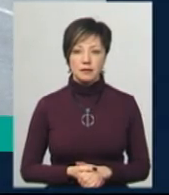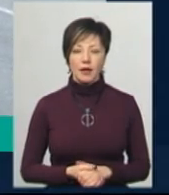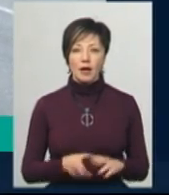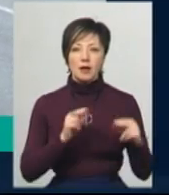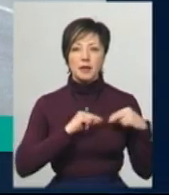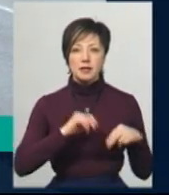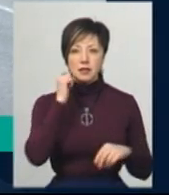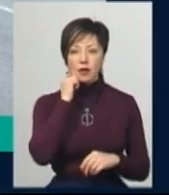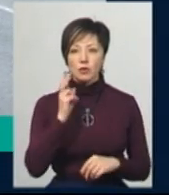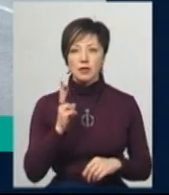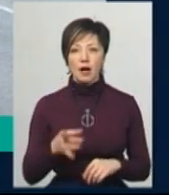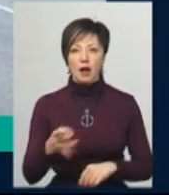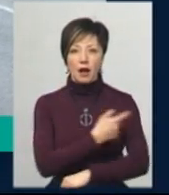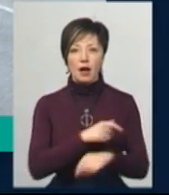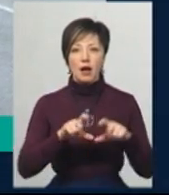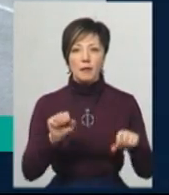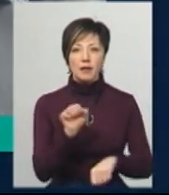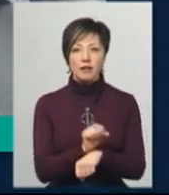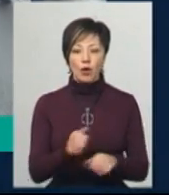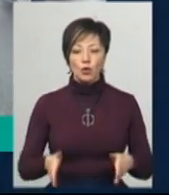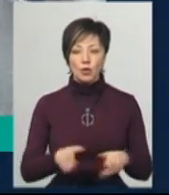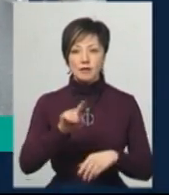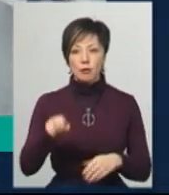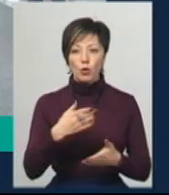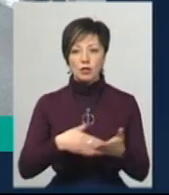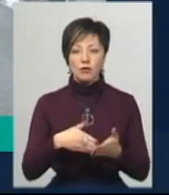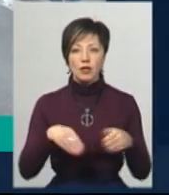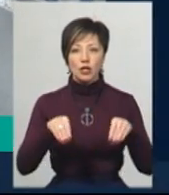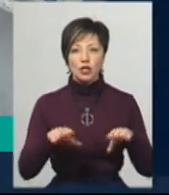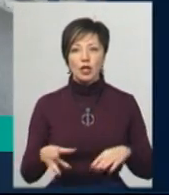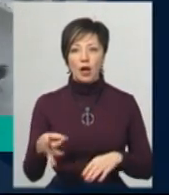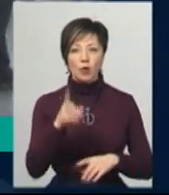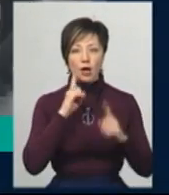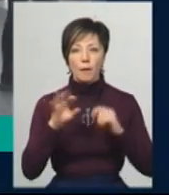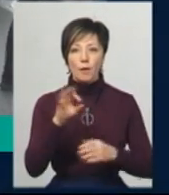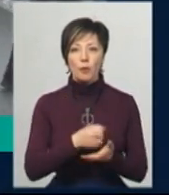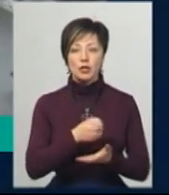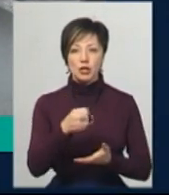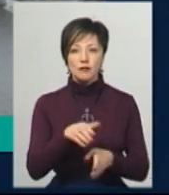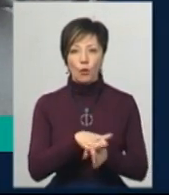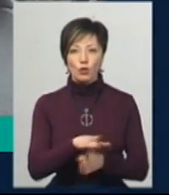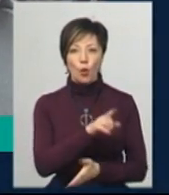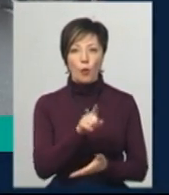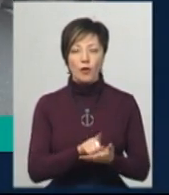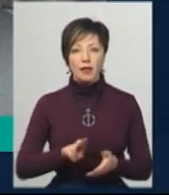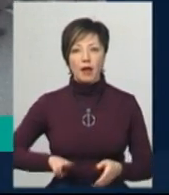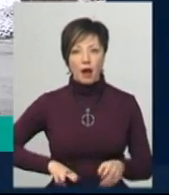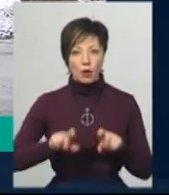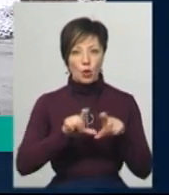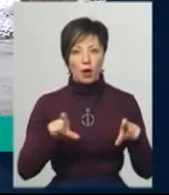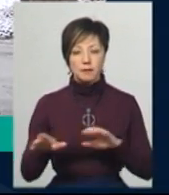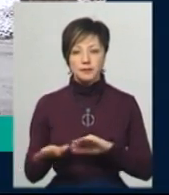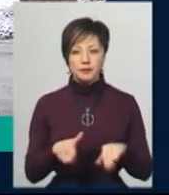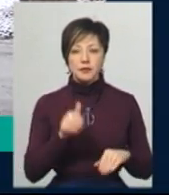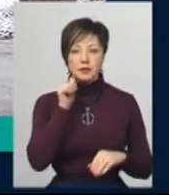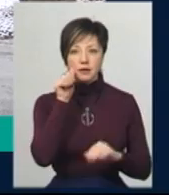Працівники Старокостянтинівської райлікарні перекривали дорогу з вимогою скасувати рішення районної ради про призначення виконуючого обов'язки директора.